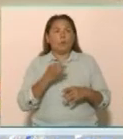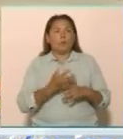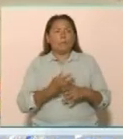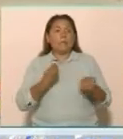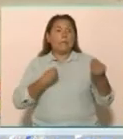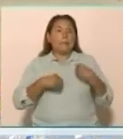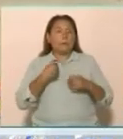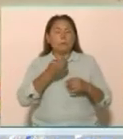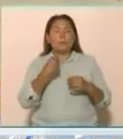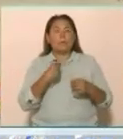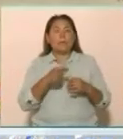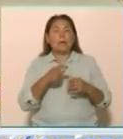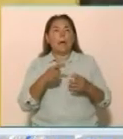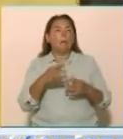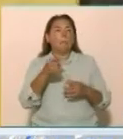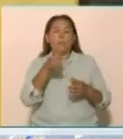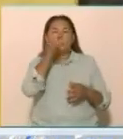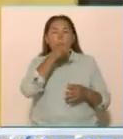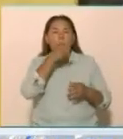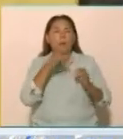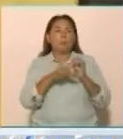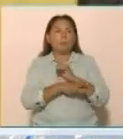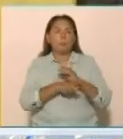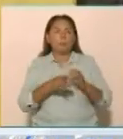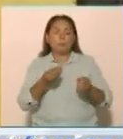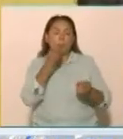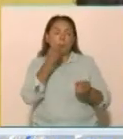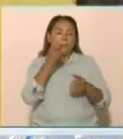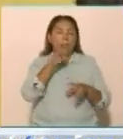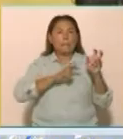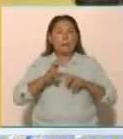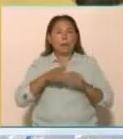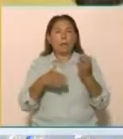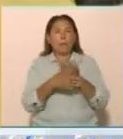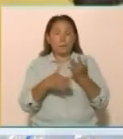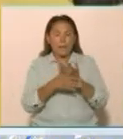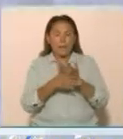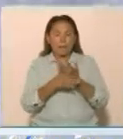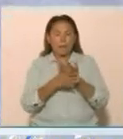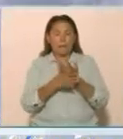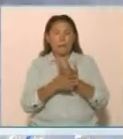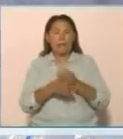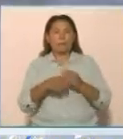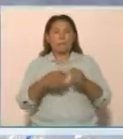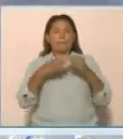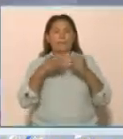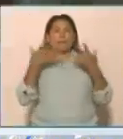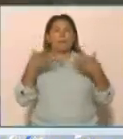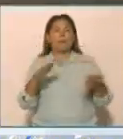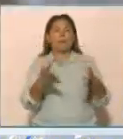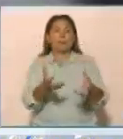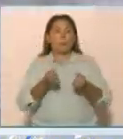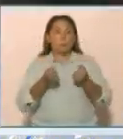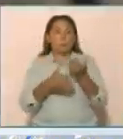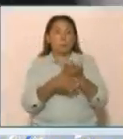киетін киім, ішетін ас таппай қалатын күндерде болатын жасырмайды. Көпшіліктің көмегімен арманы орындалып, баспаналы болды. Пәтеріне